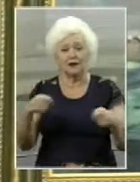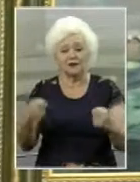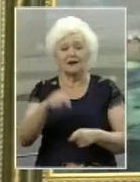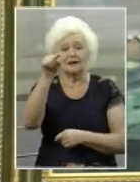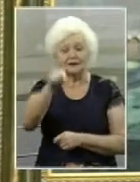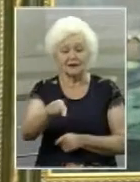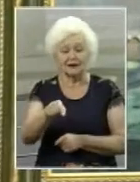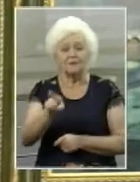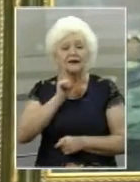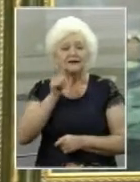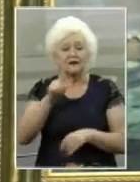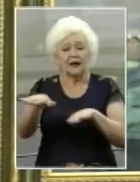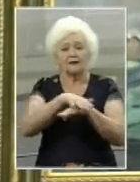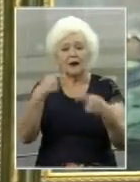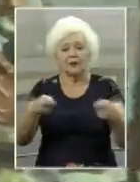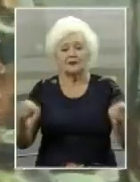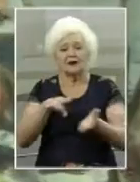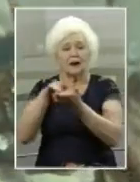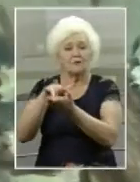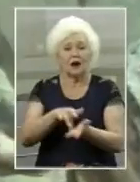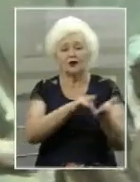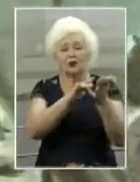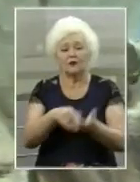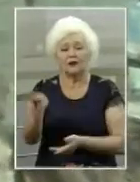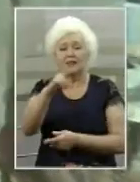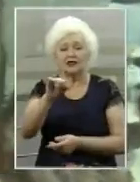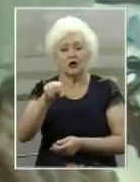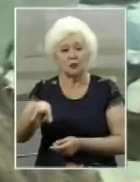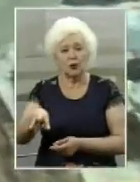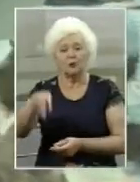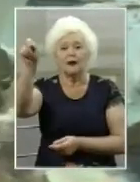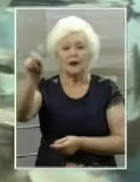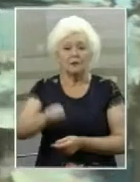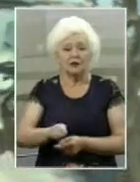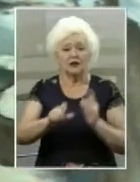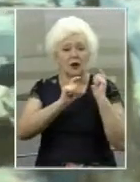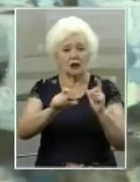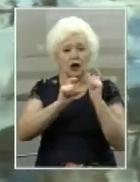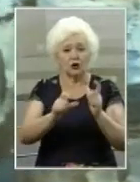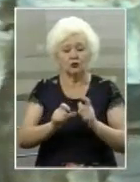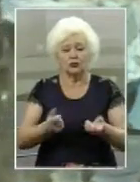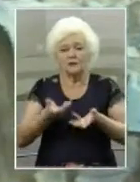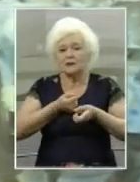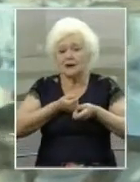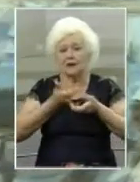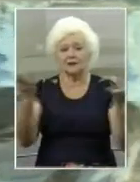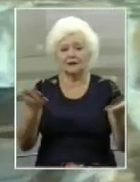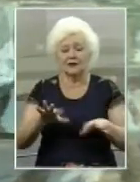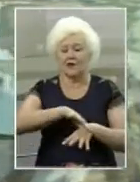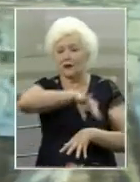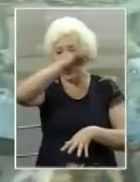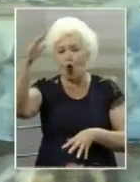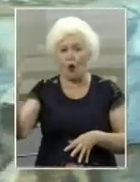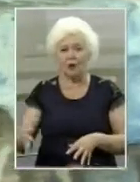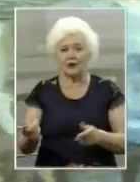це зелені базари, які мандрували Дніпром, приїжджали гружені такими яскравими горами, як він